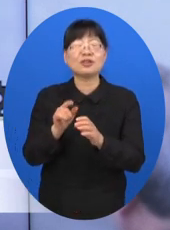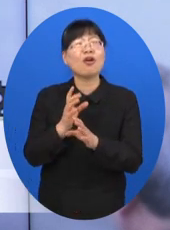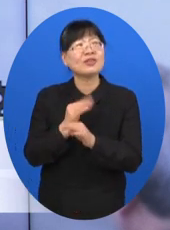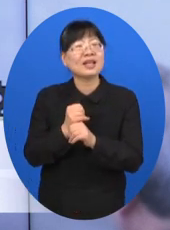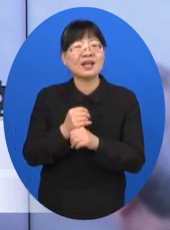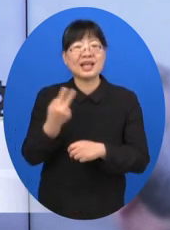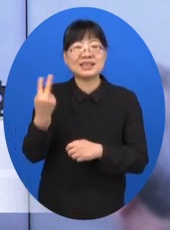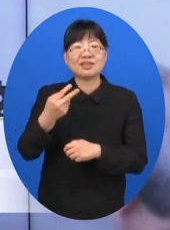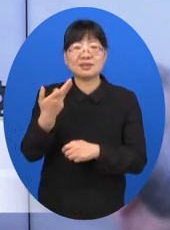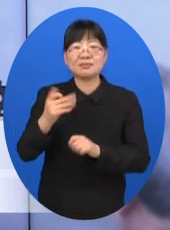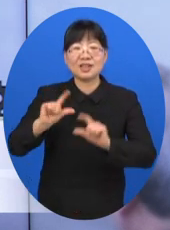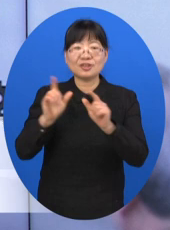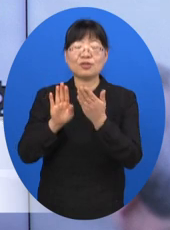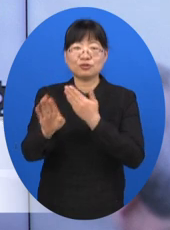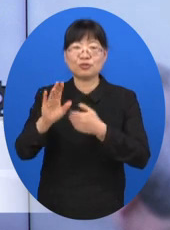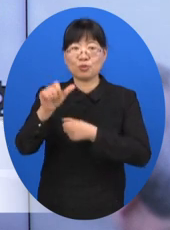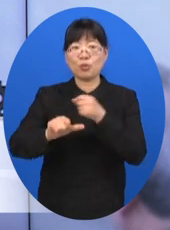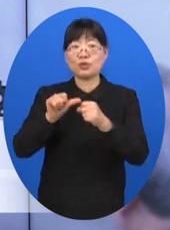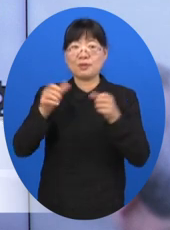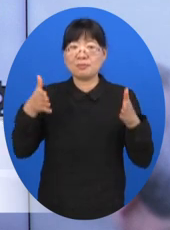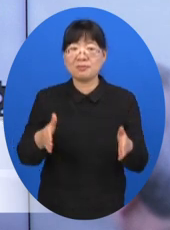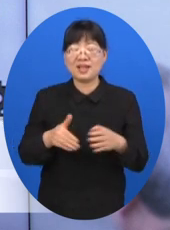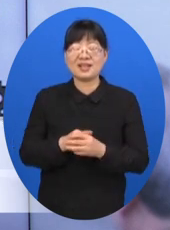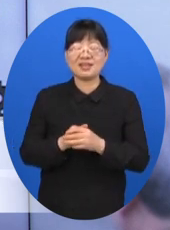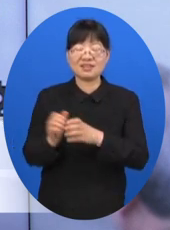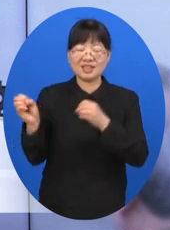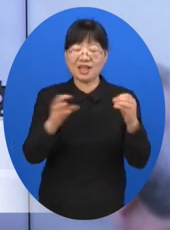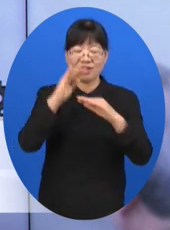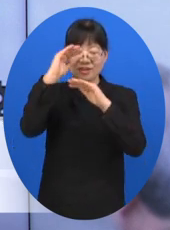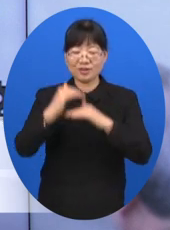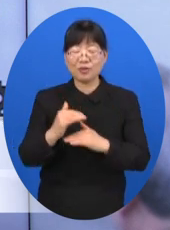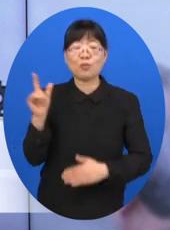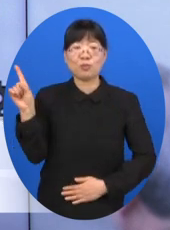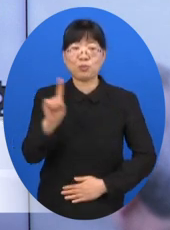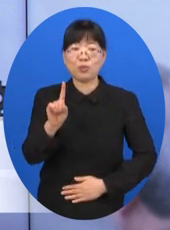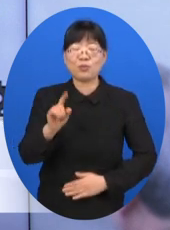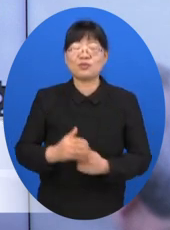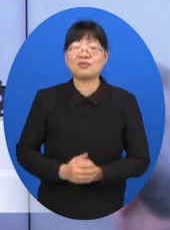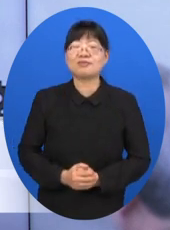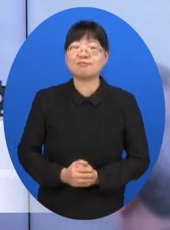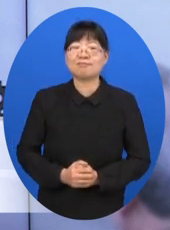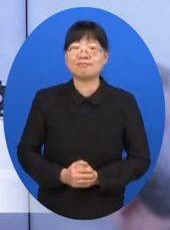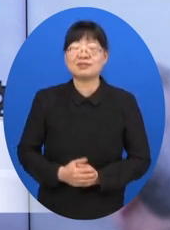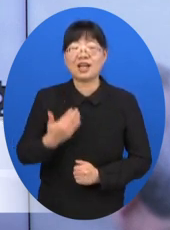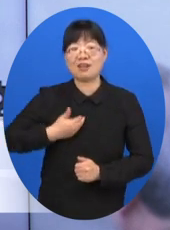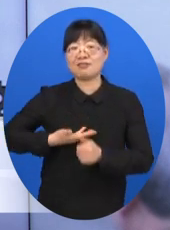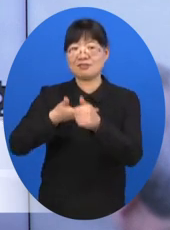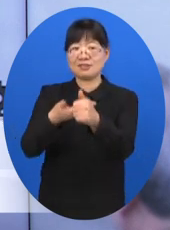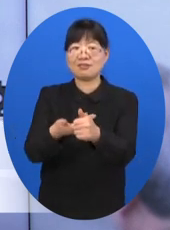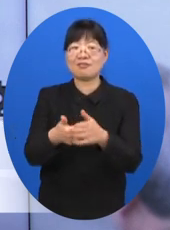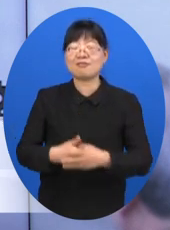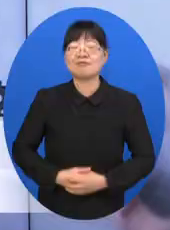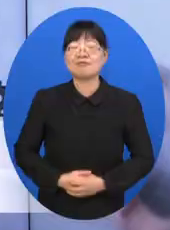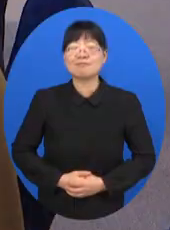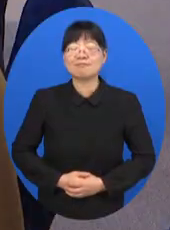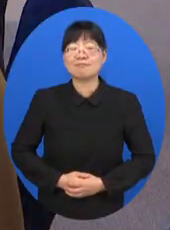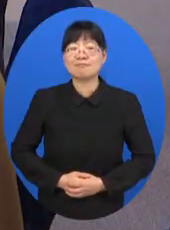이후 5년 만인데요. 어떤 이야기가 오고 갔는지 자세한 내용 이슬비 기자가 전해드립니다.